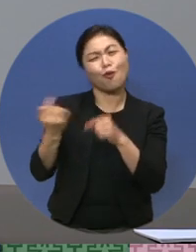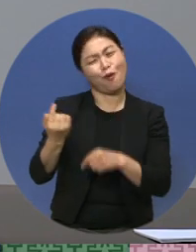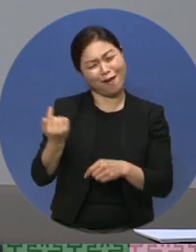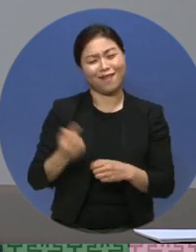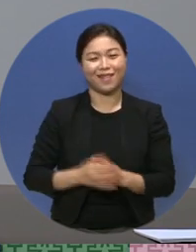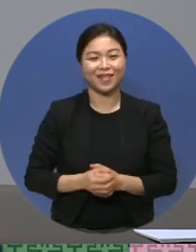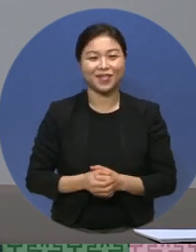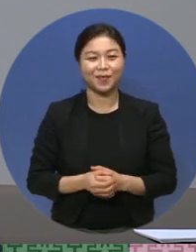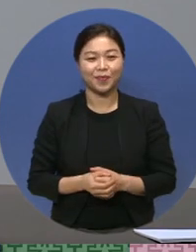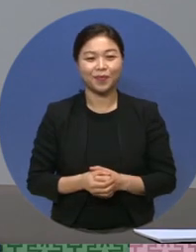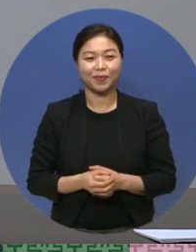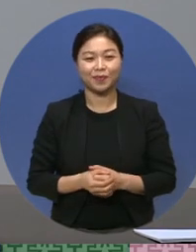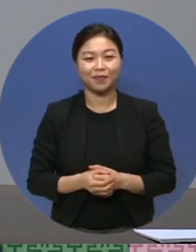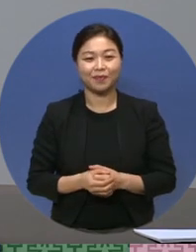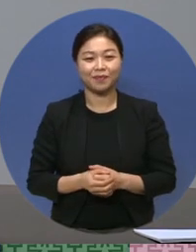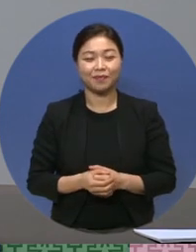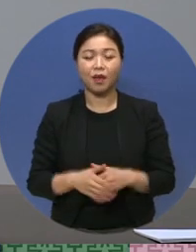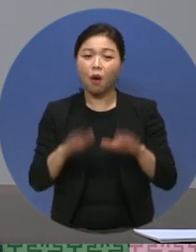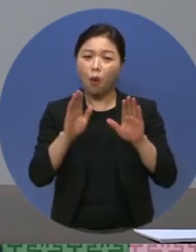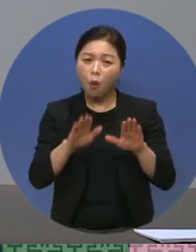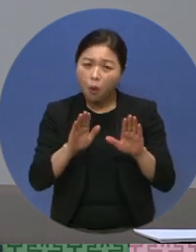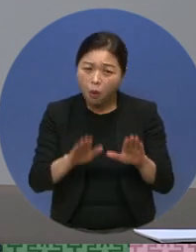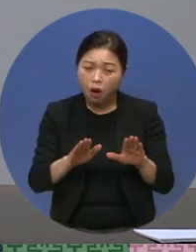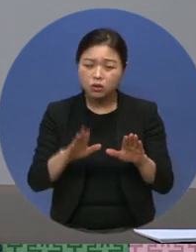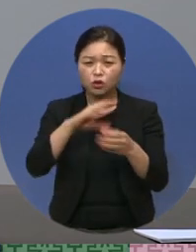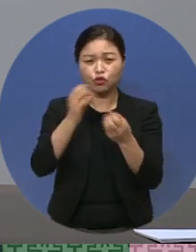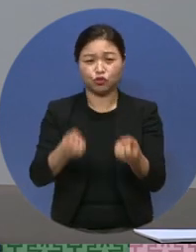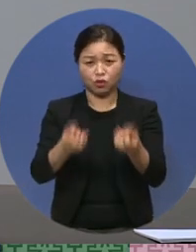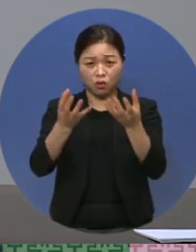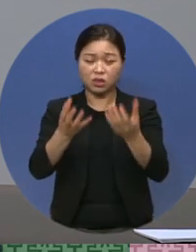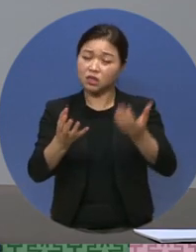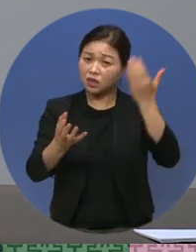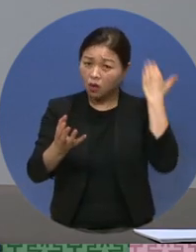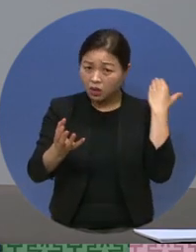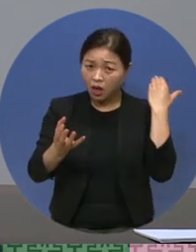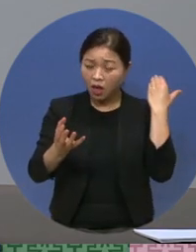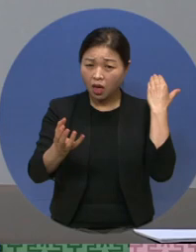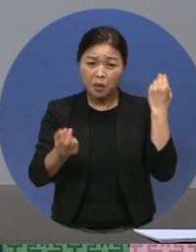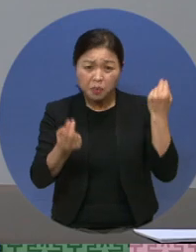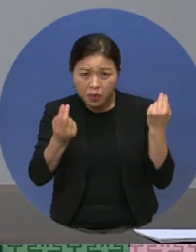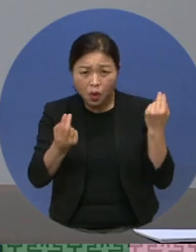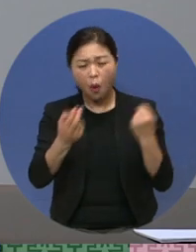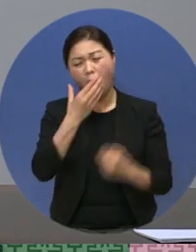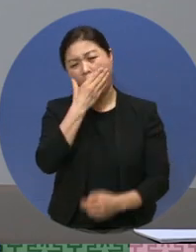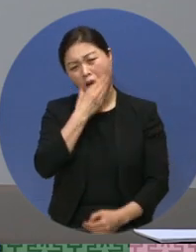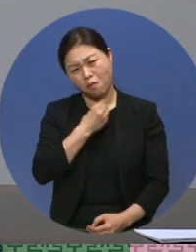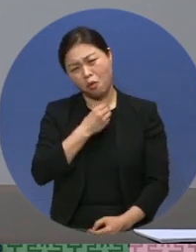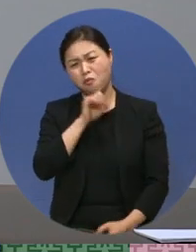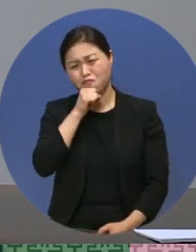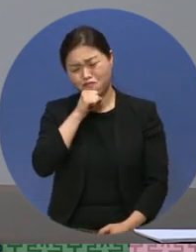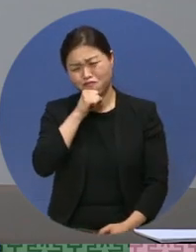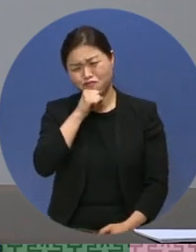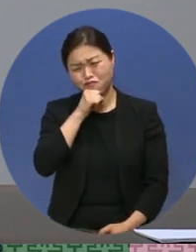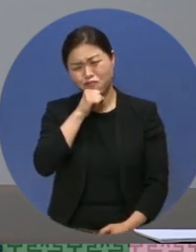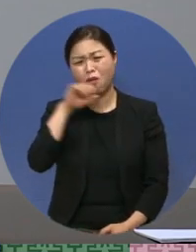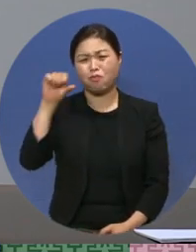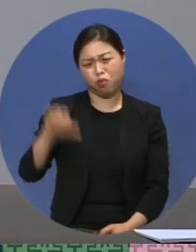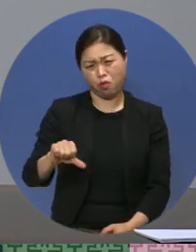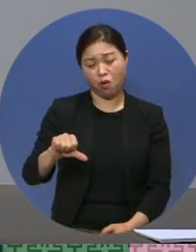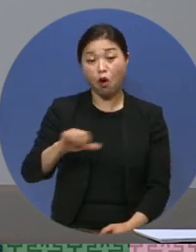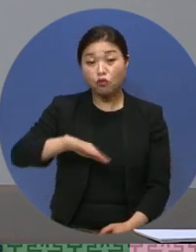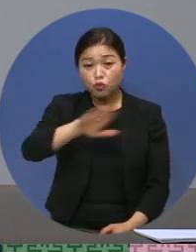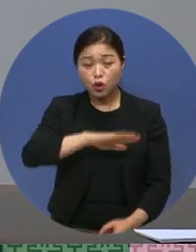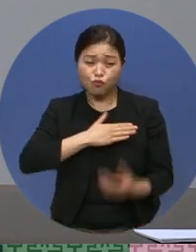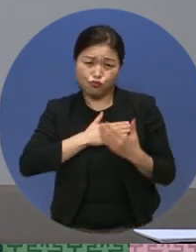찾아왔습니다. 그런데 금년의 추석은 전해보다 행복도가 떨어지고 우리를 약간 불안하게